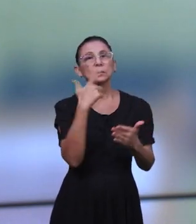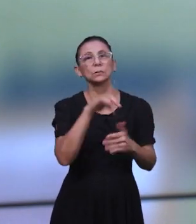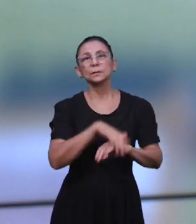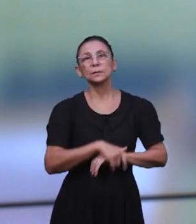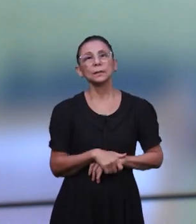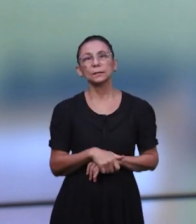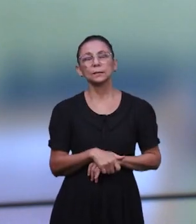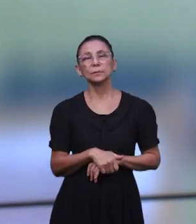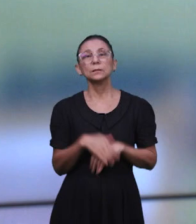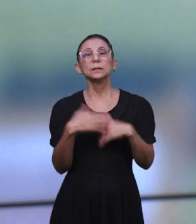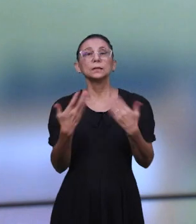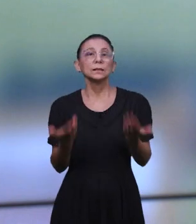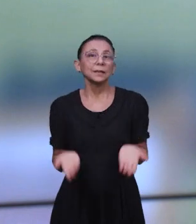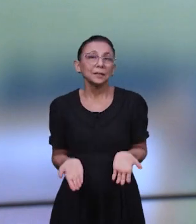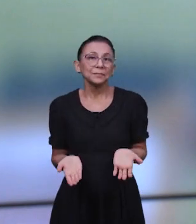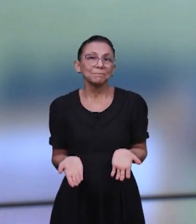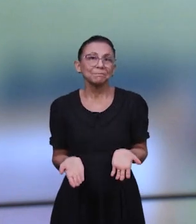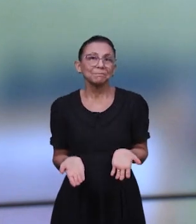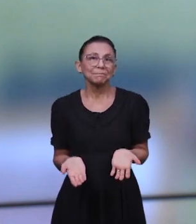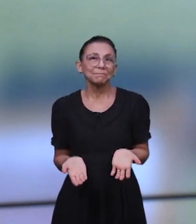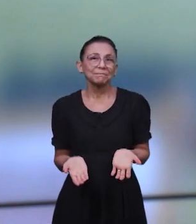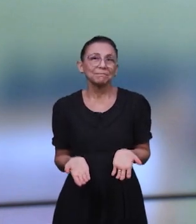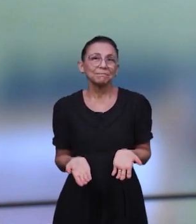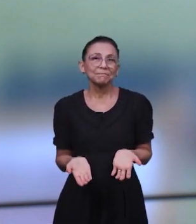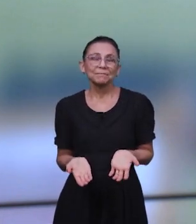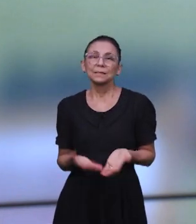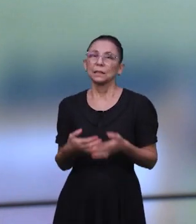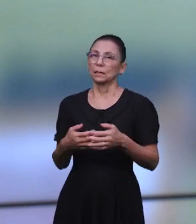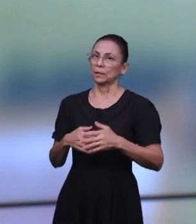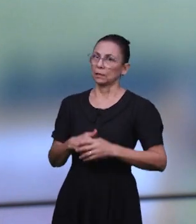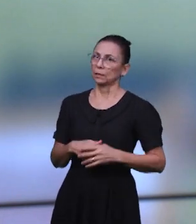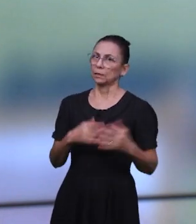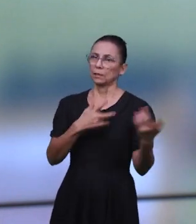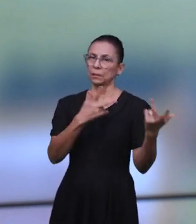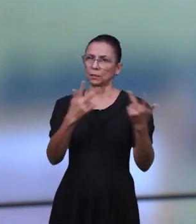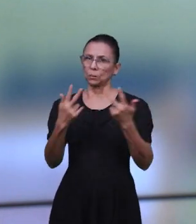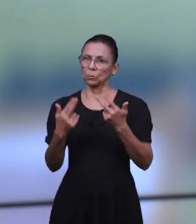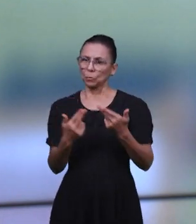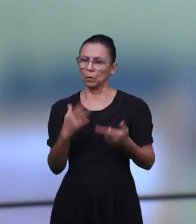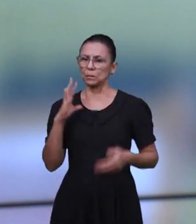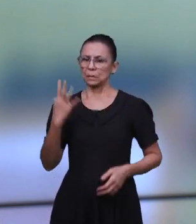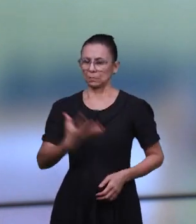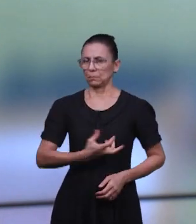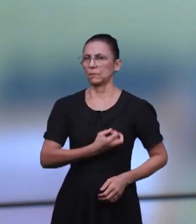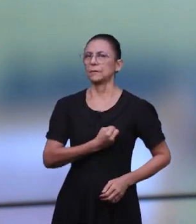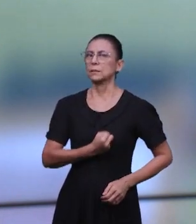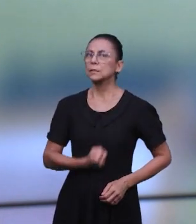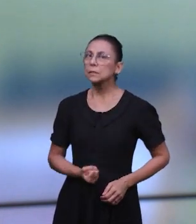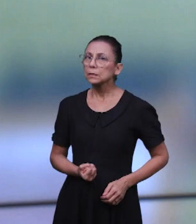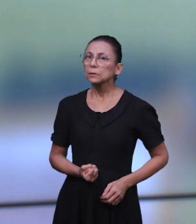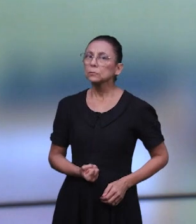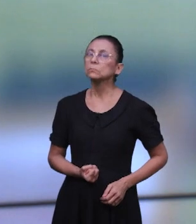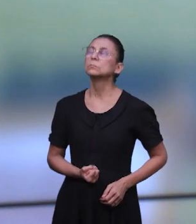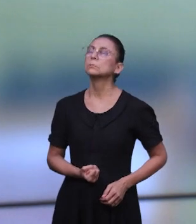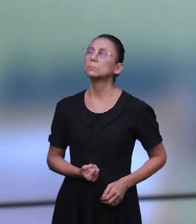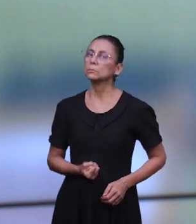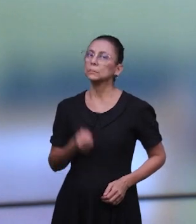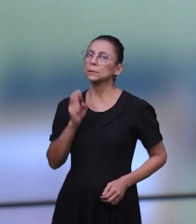pas arriver à votre destin. Le salut, c'est comme ça. Il ne suffit pas d'accepter Jésus comme sauveur. Il est nécessaire